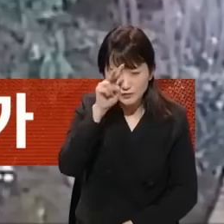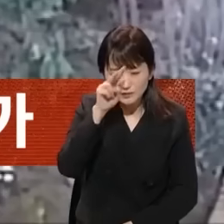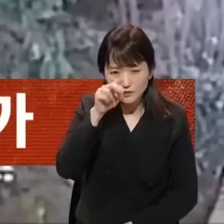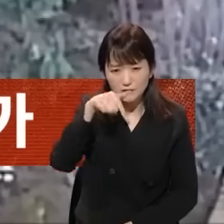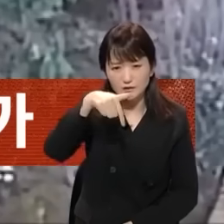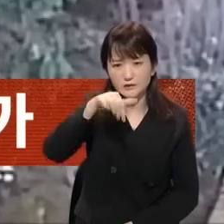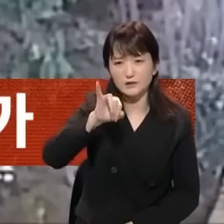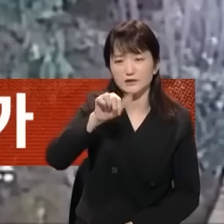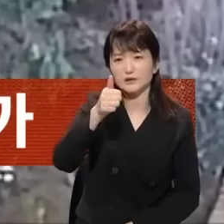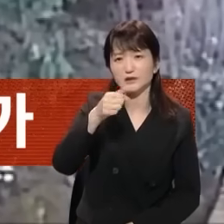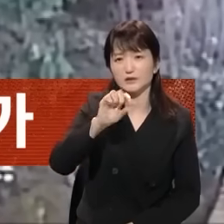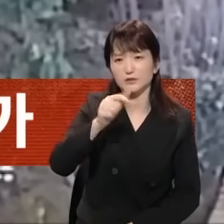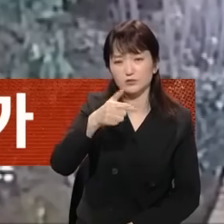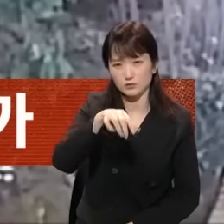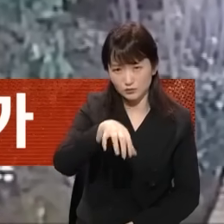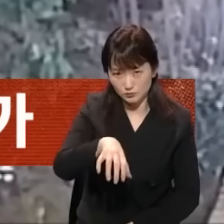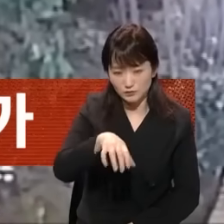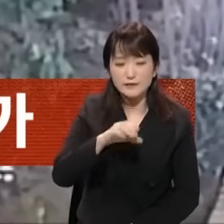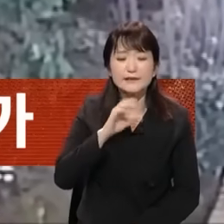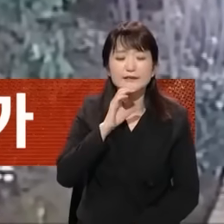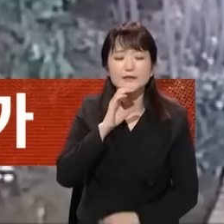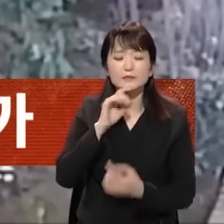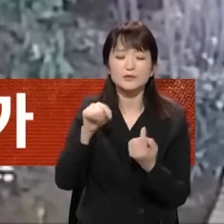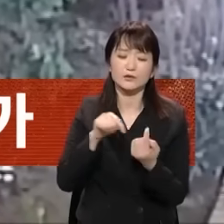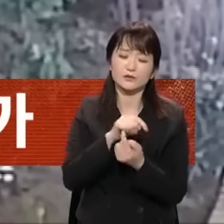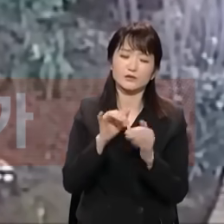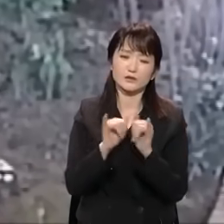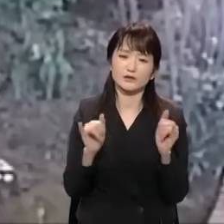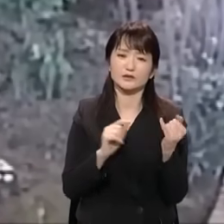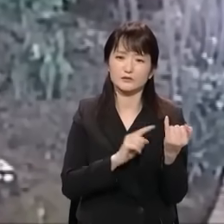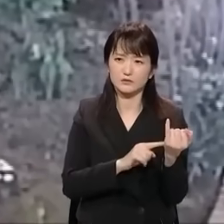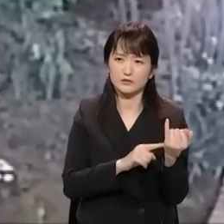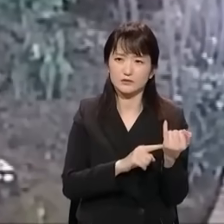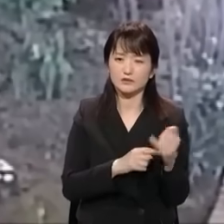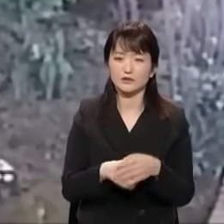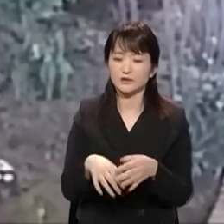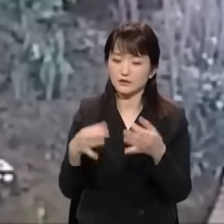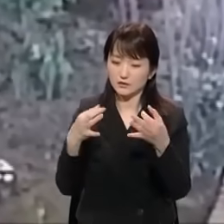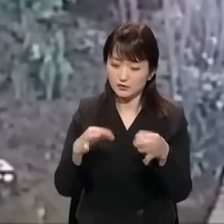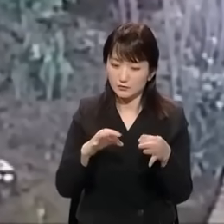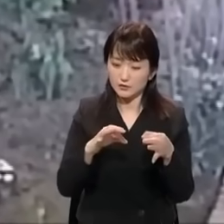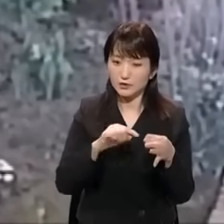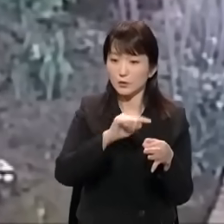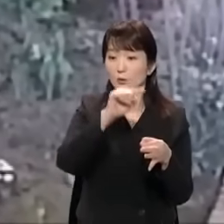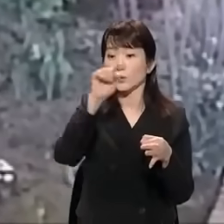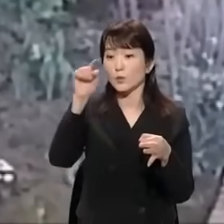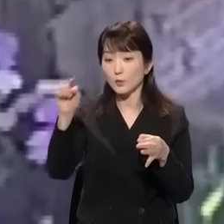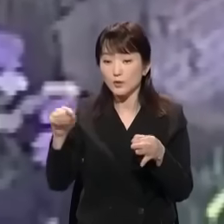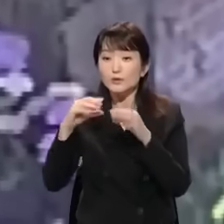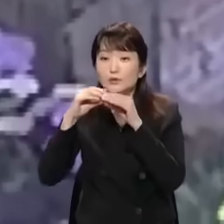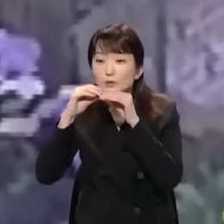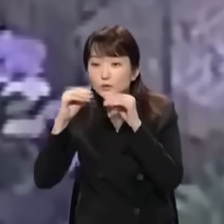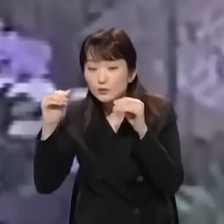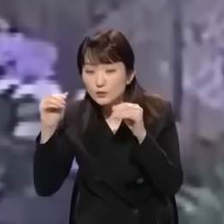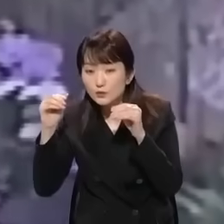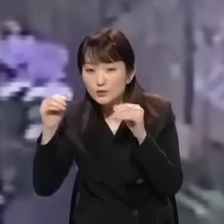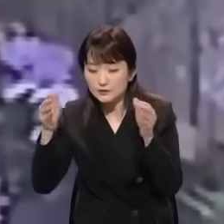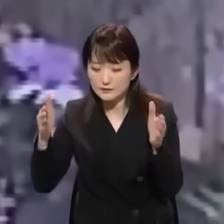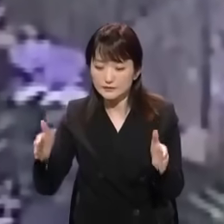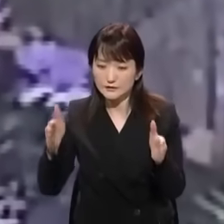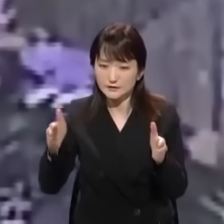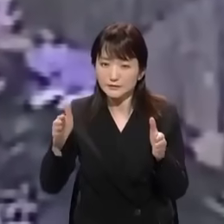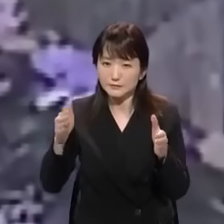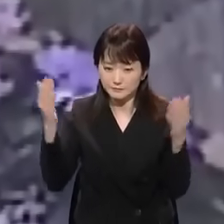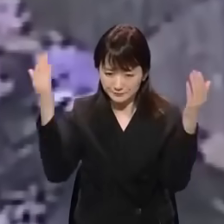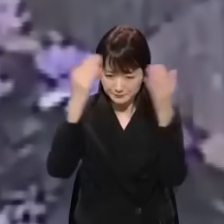우영 하는 사장님께서 경험하신 일인데요 금요일에서 토요일 이제 자정으로 넘어가는 그런 시간입니다 근데 그